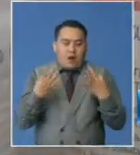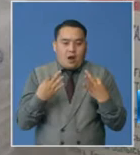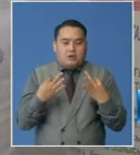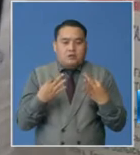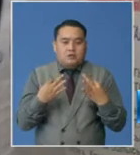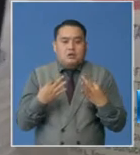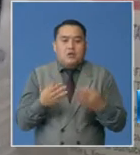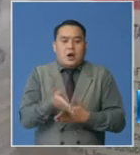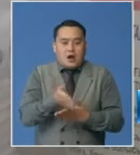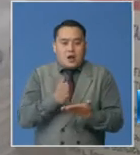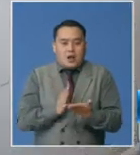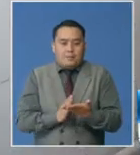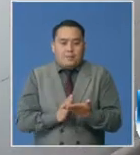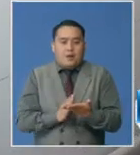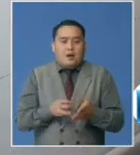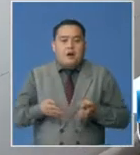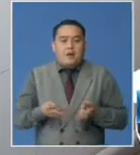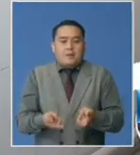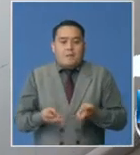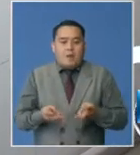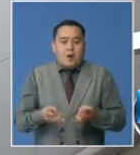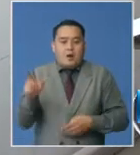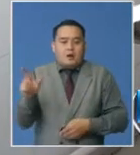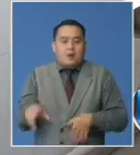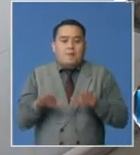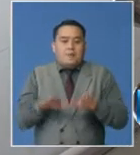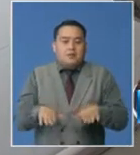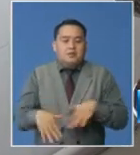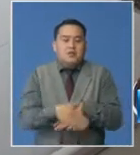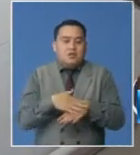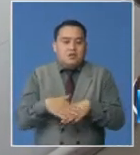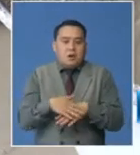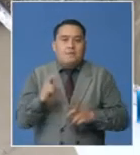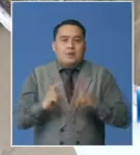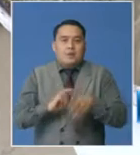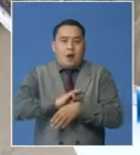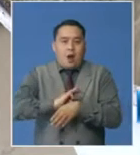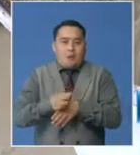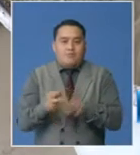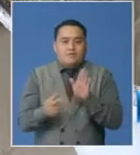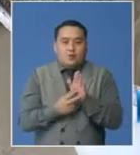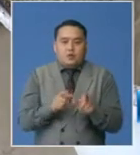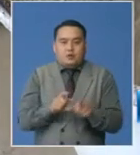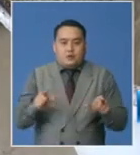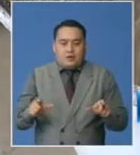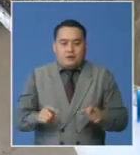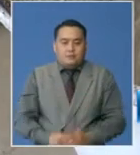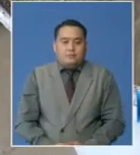доедать вчерашний привозной. А пекут хлеб для сельчан свои же местные жители. Предприятие обеспечило работой 8